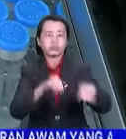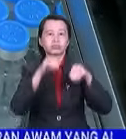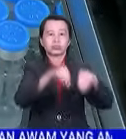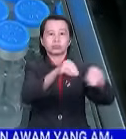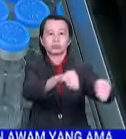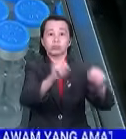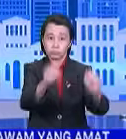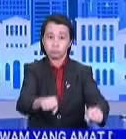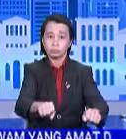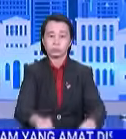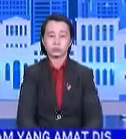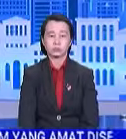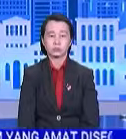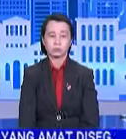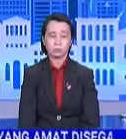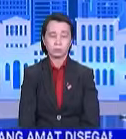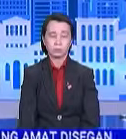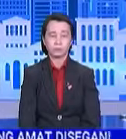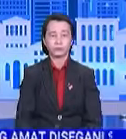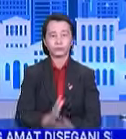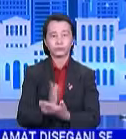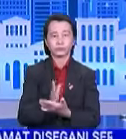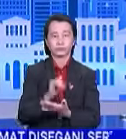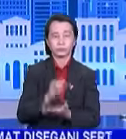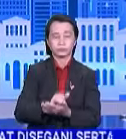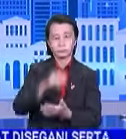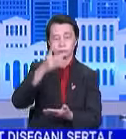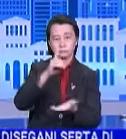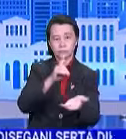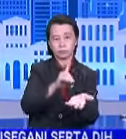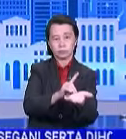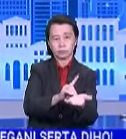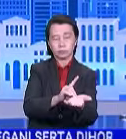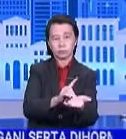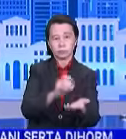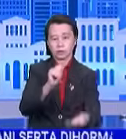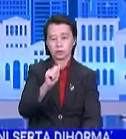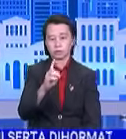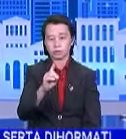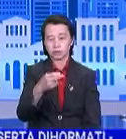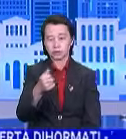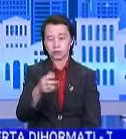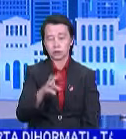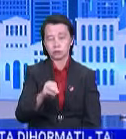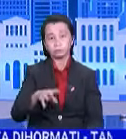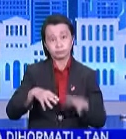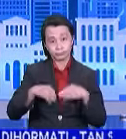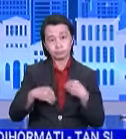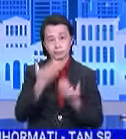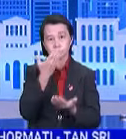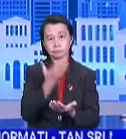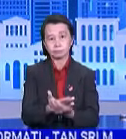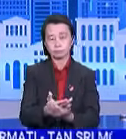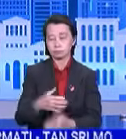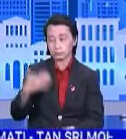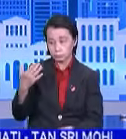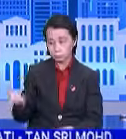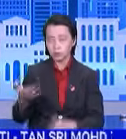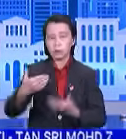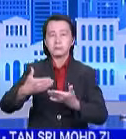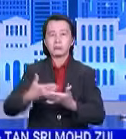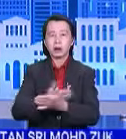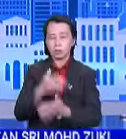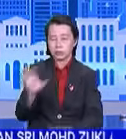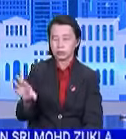orang lain sementara itu Dato Sri dokter Adam Babe menyambut baik langkah berkenaan beliau yang